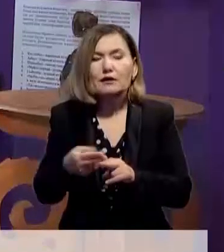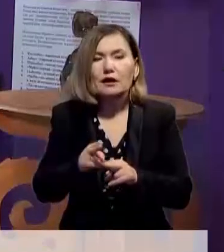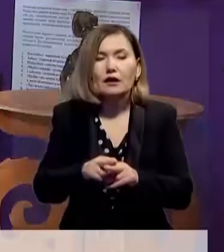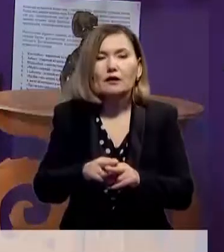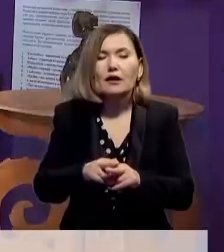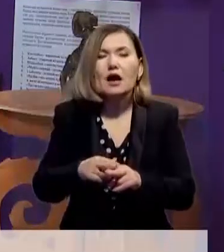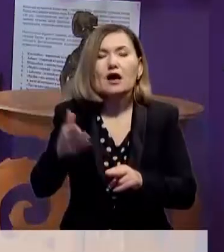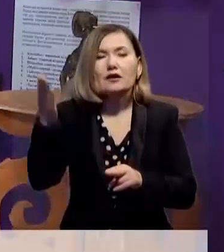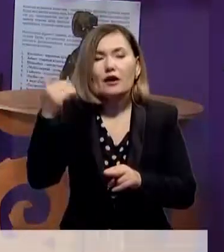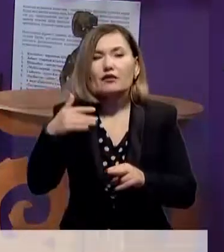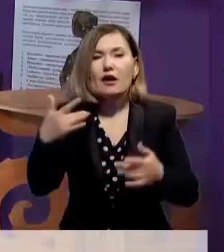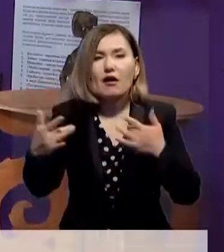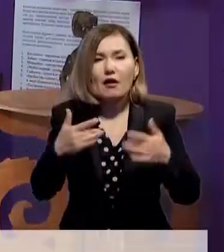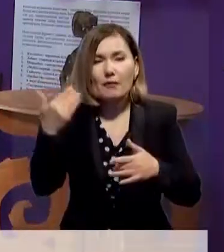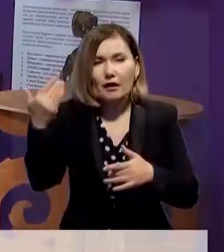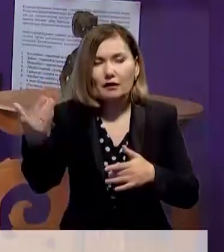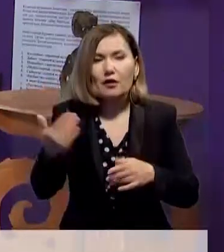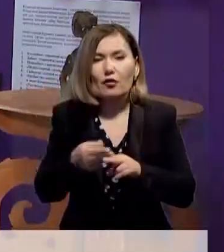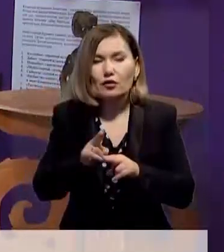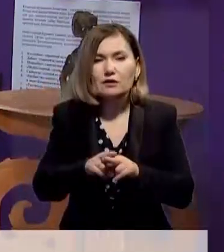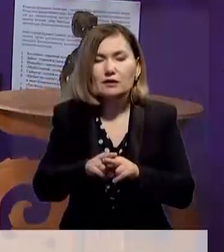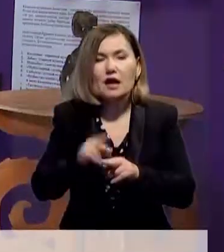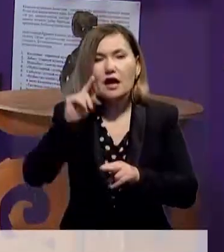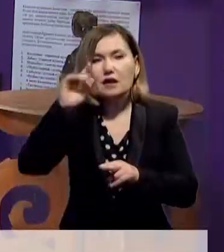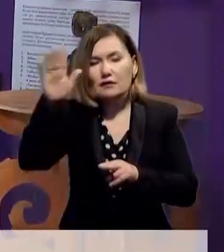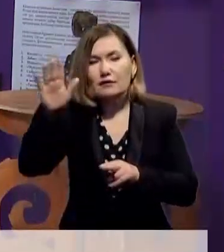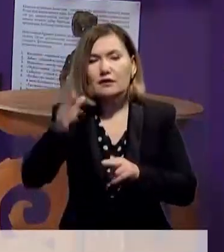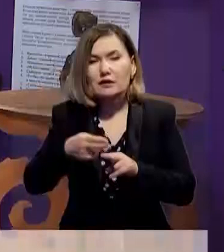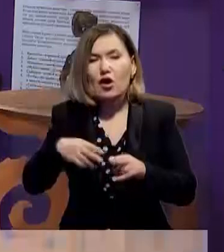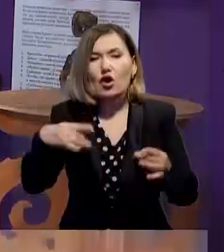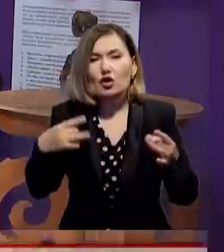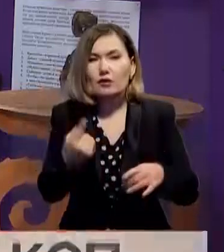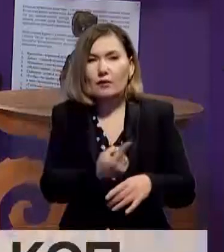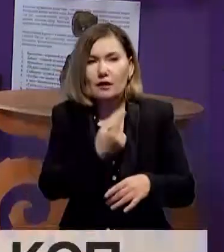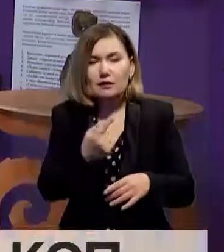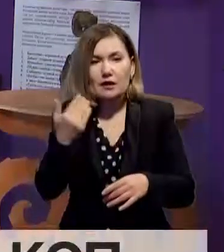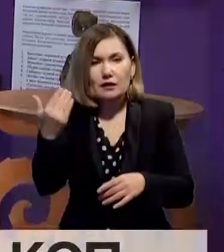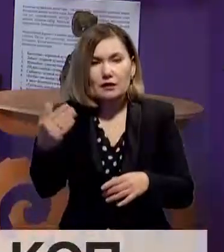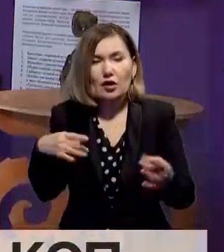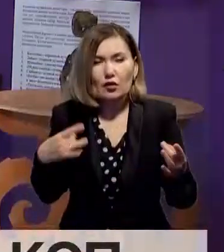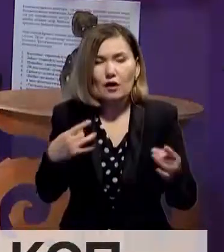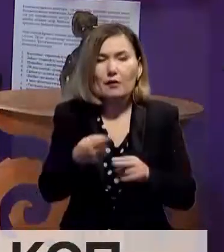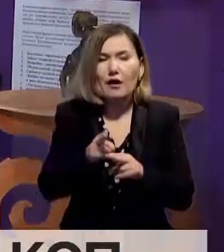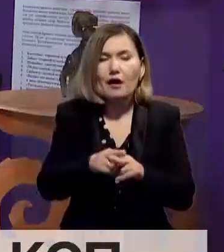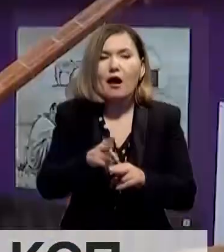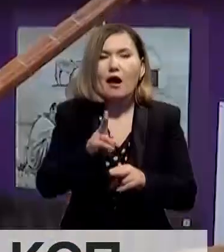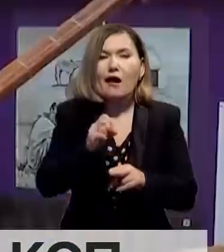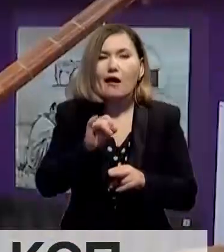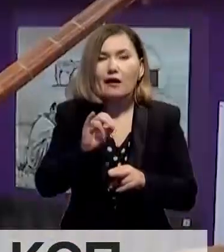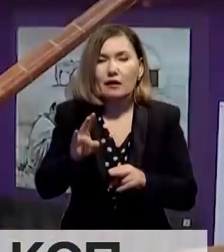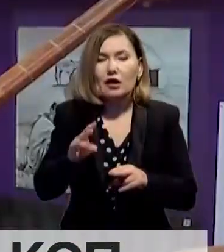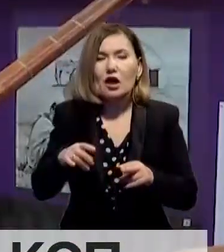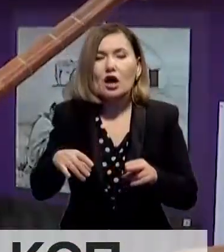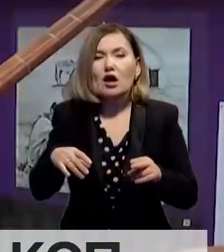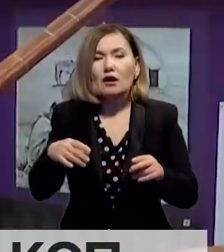орталық Қазақстаннан шыққан Жапақов Маясарға тиесілі. Яғни қос шекті көріп тұрғандарыңыздай қайынынан салынған домбыра. Бұл